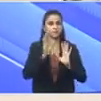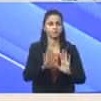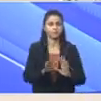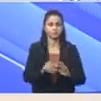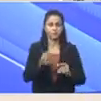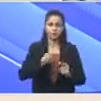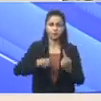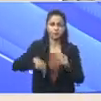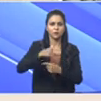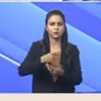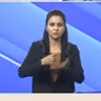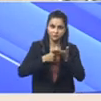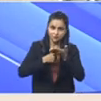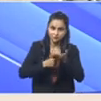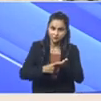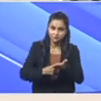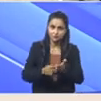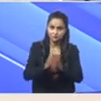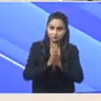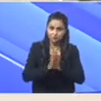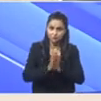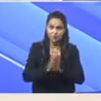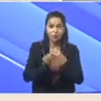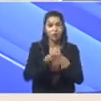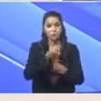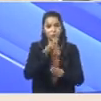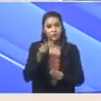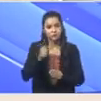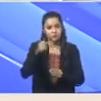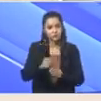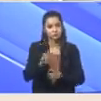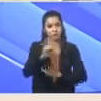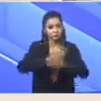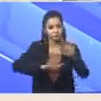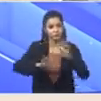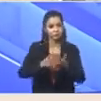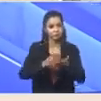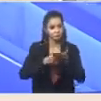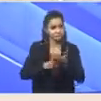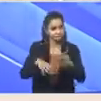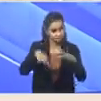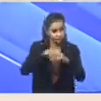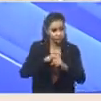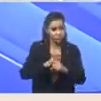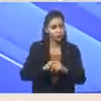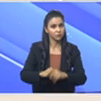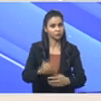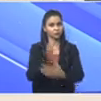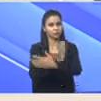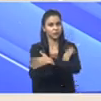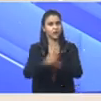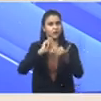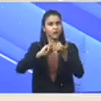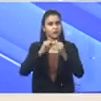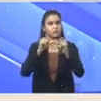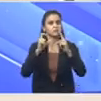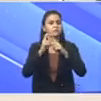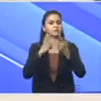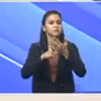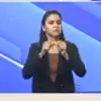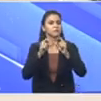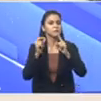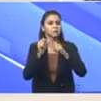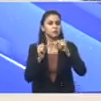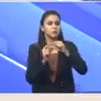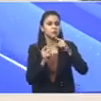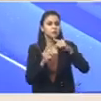आप सभी से आग्रह करूंगा कि आप इस अभियान का हिस्सा बने। लौह पुरुष सरदार पटेल से जुड़े अपने